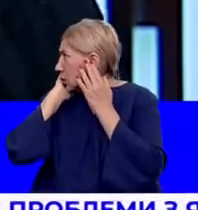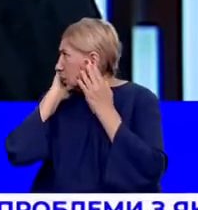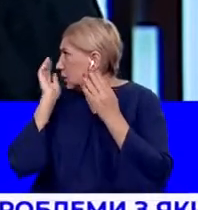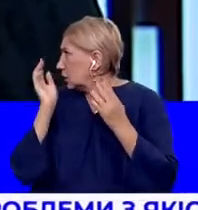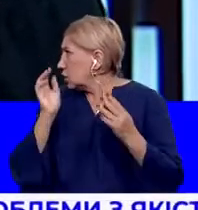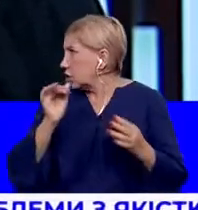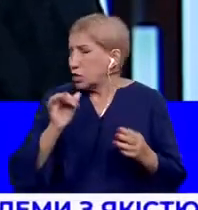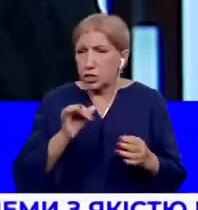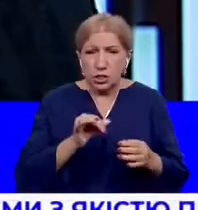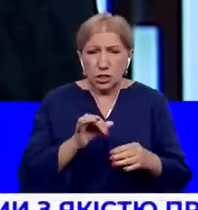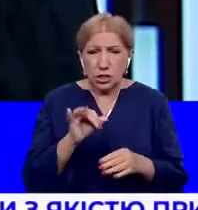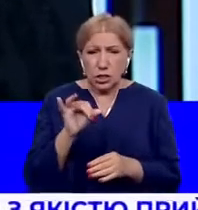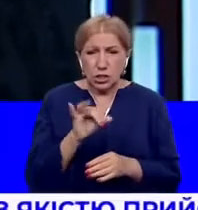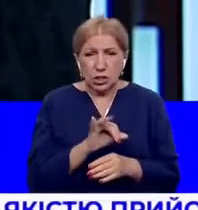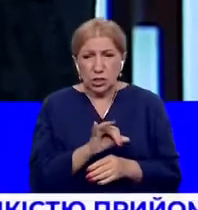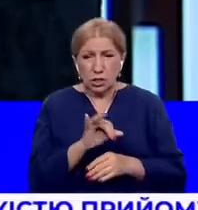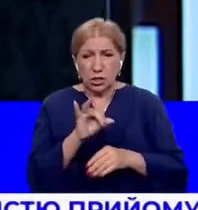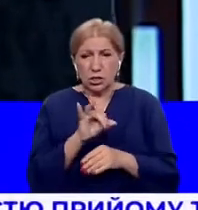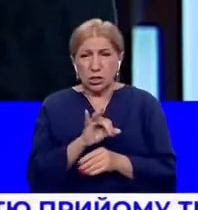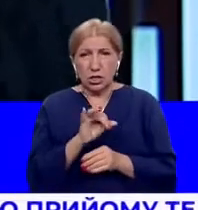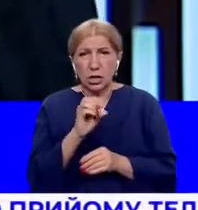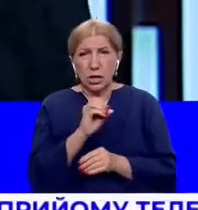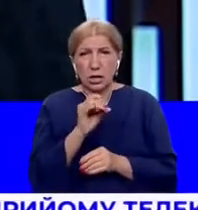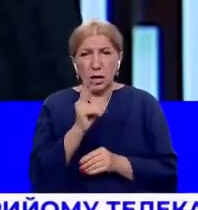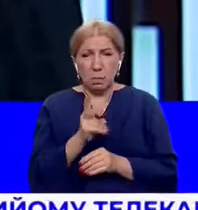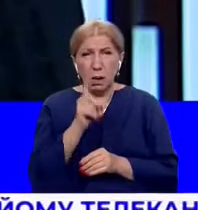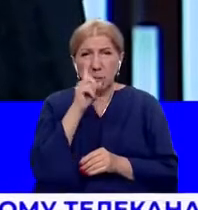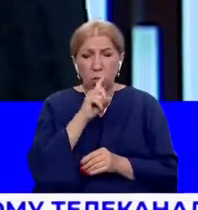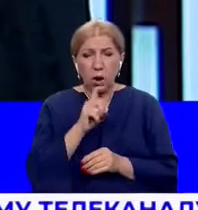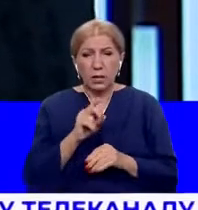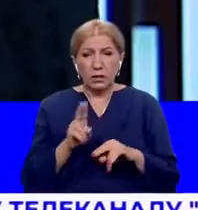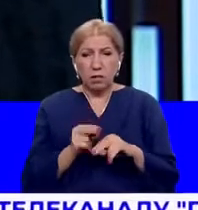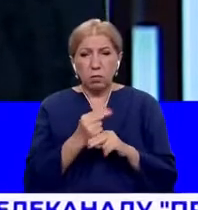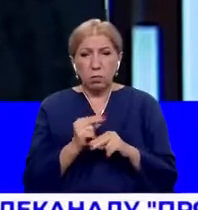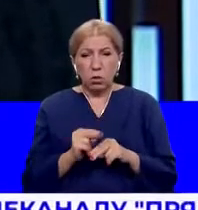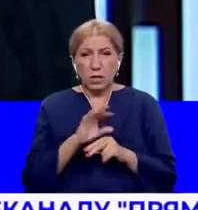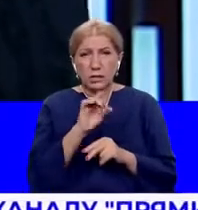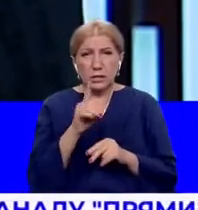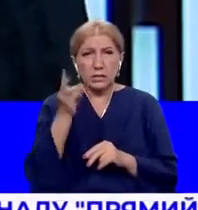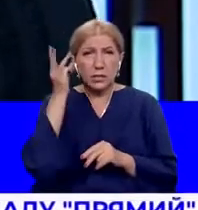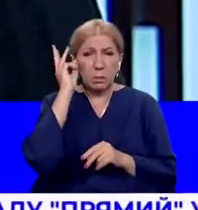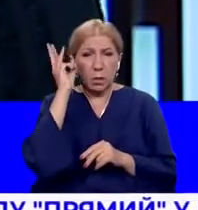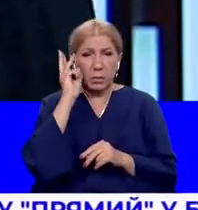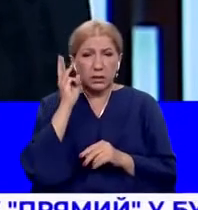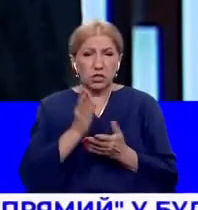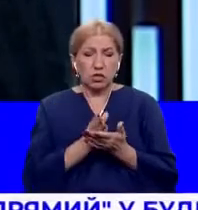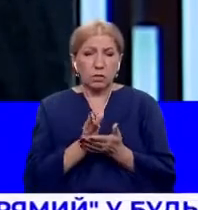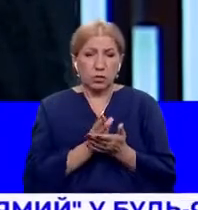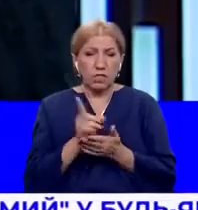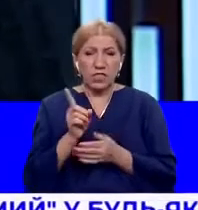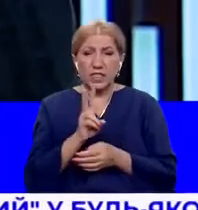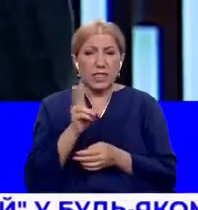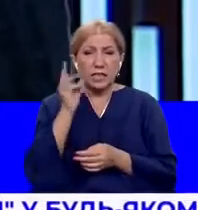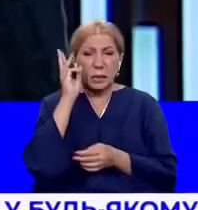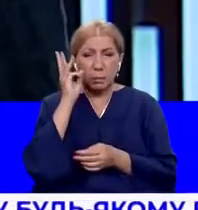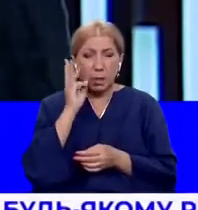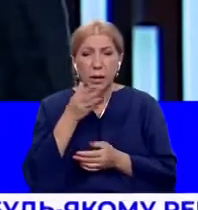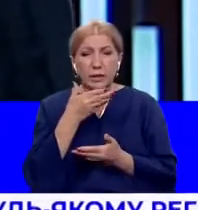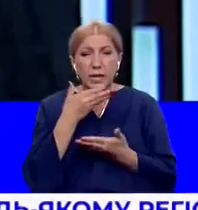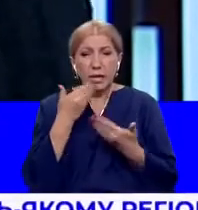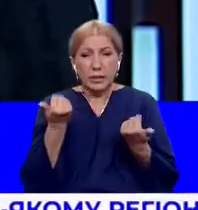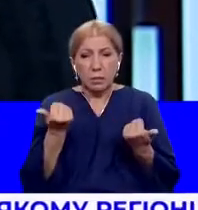мене, не змінюється, як на мене, Єрмак погано впорається з дипломатичною функцією, бо він не є дипломатом і